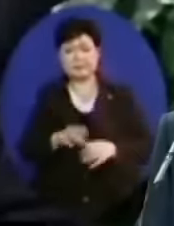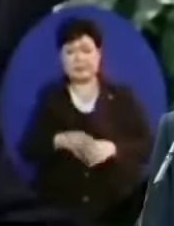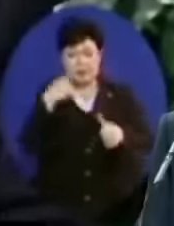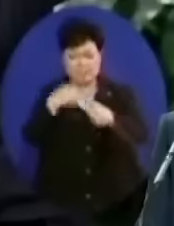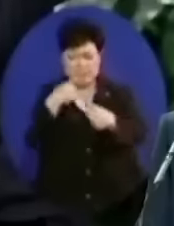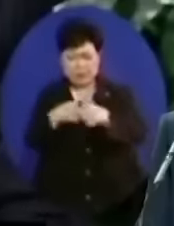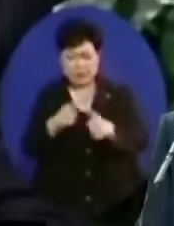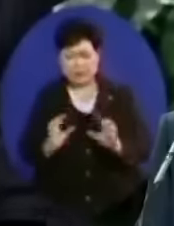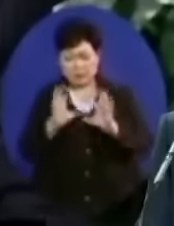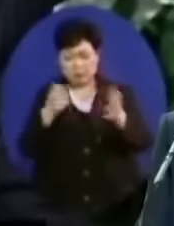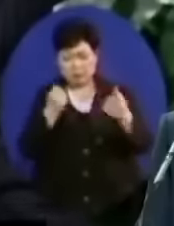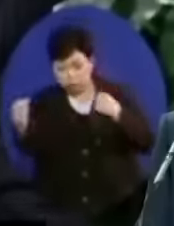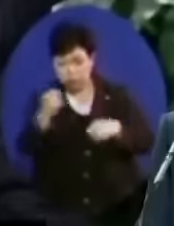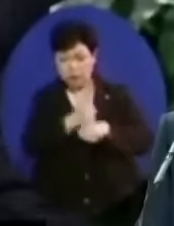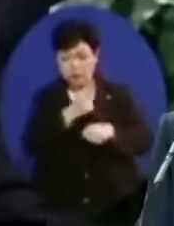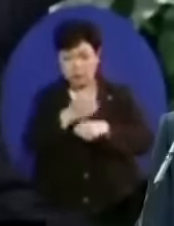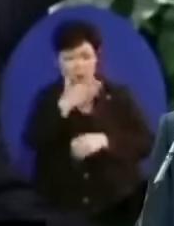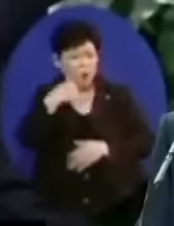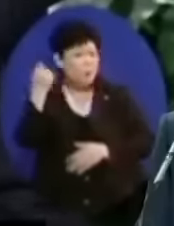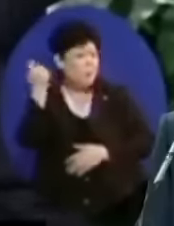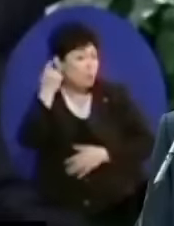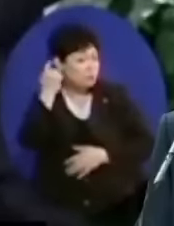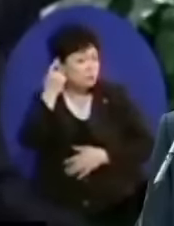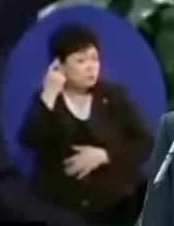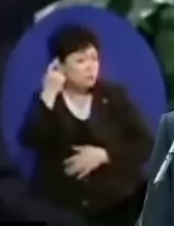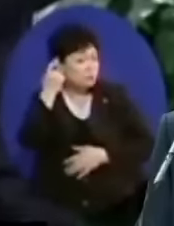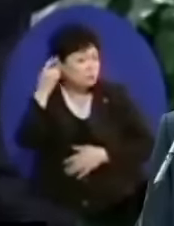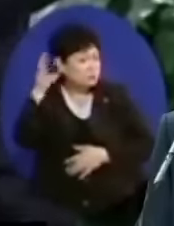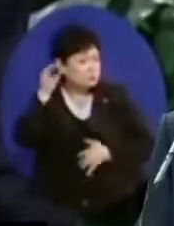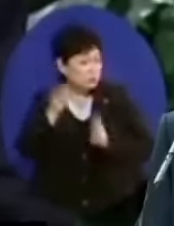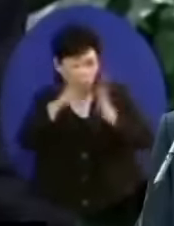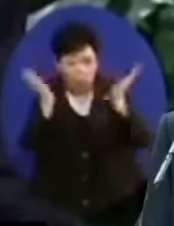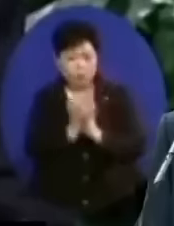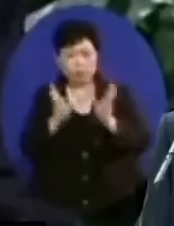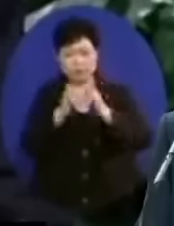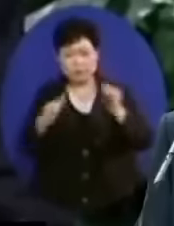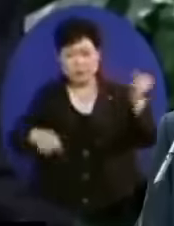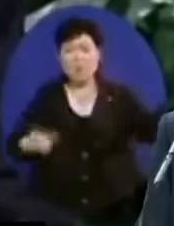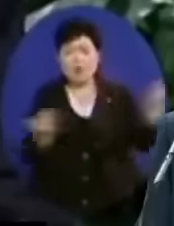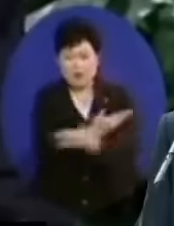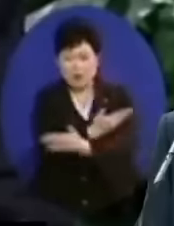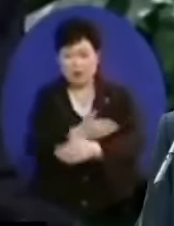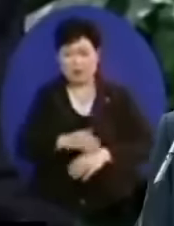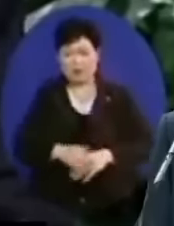핍박하던 나라인데도 불구하고 복음을 들었자 온 국민이 다 회개를 했다.